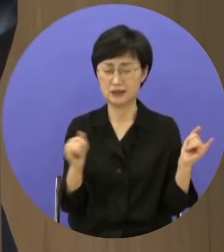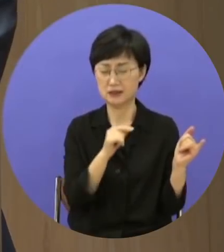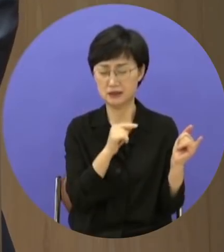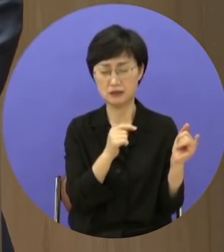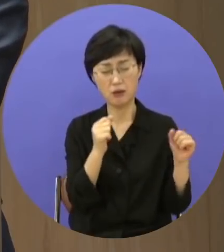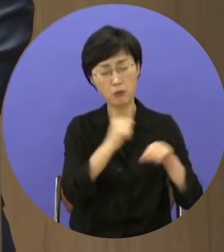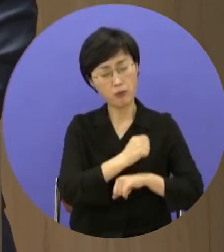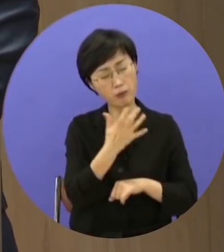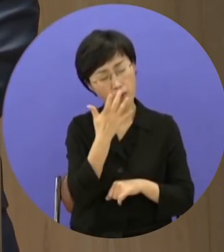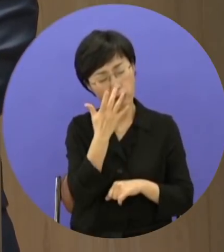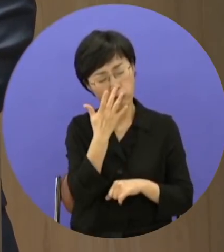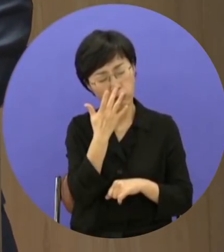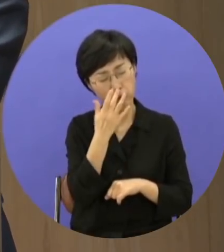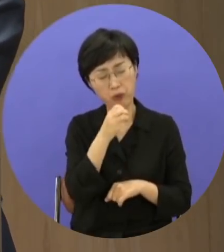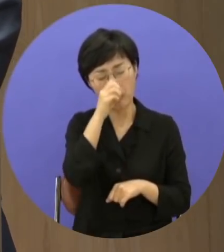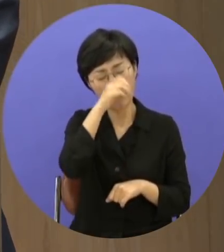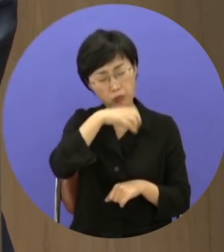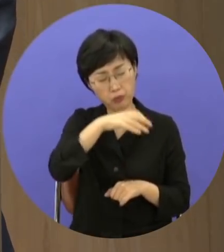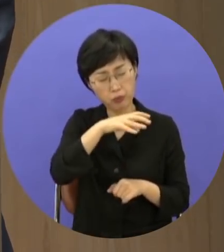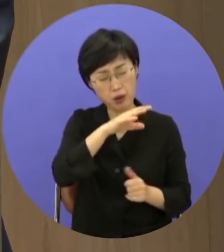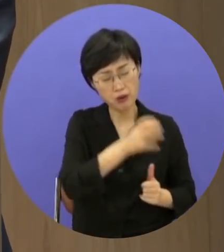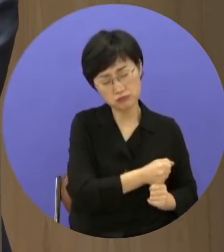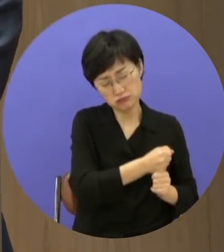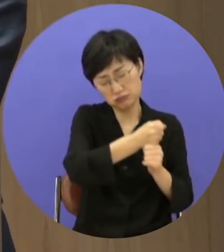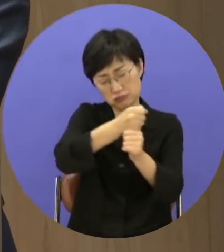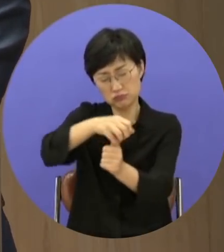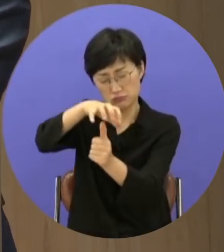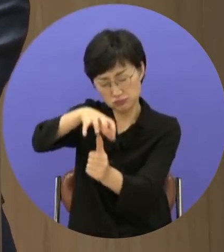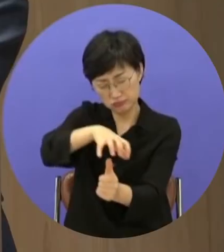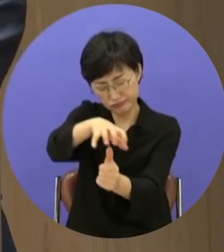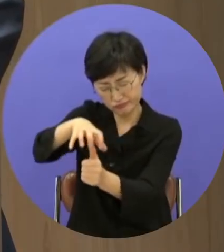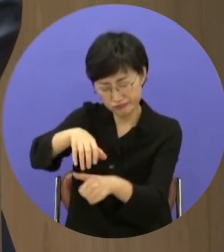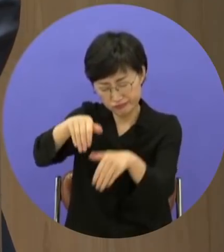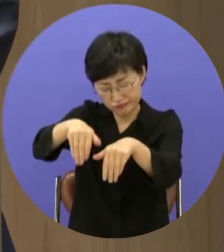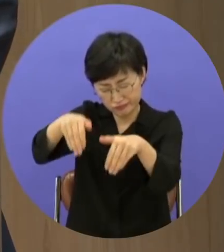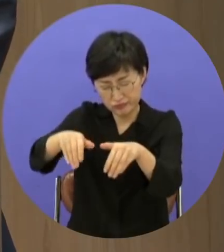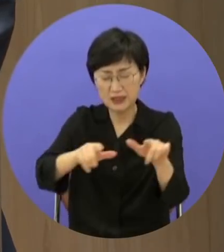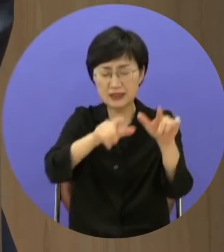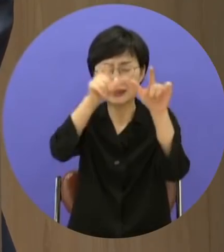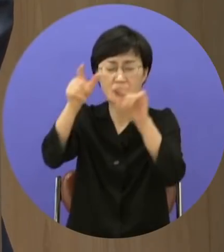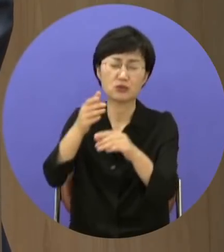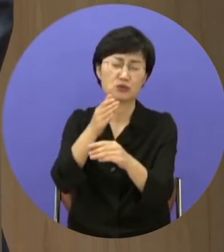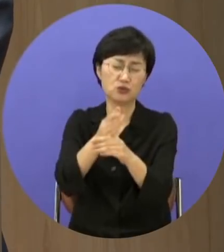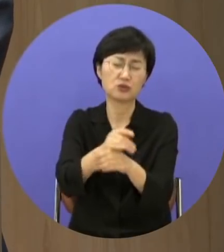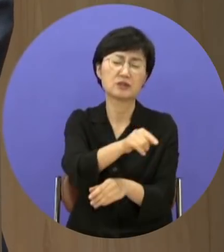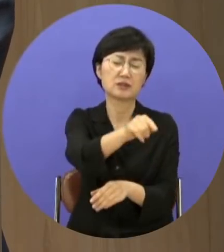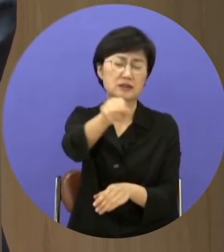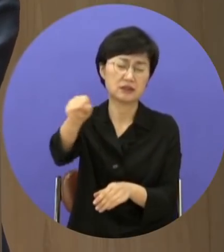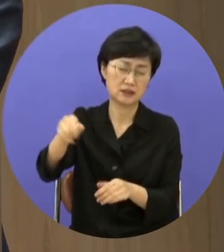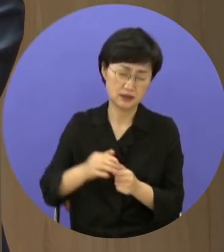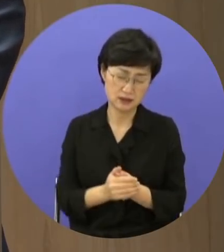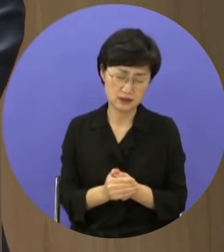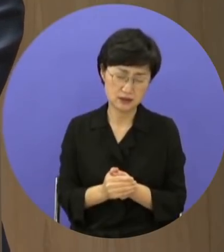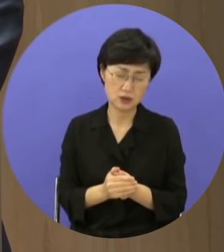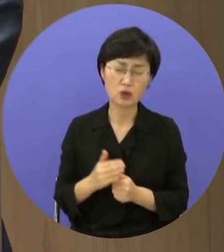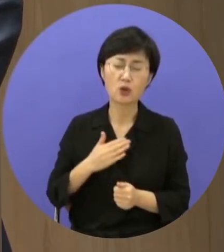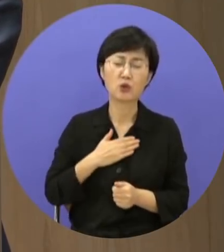포로 속국 노예가는 노예되어가는 이 시대 237 치유 서밋의 응답의